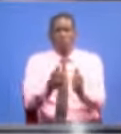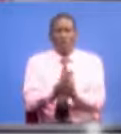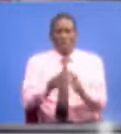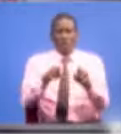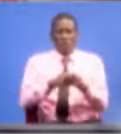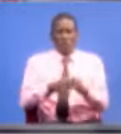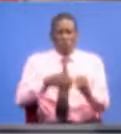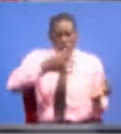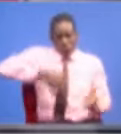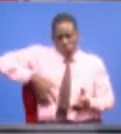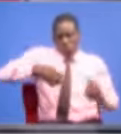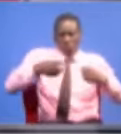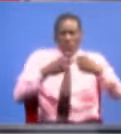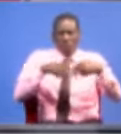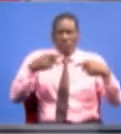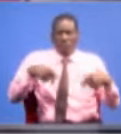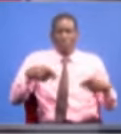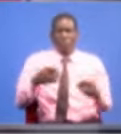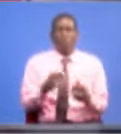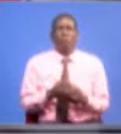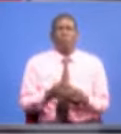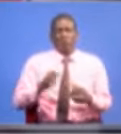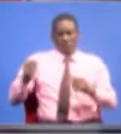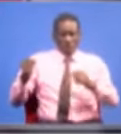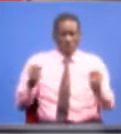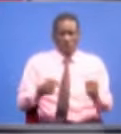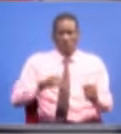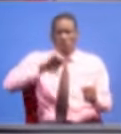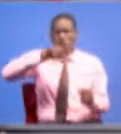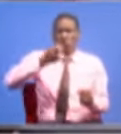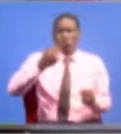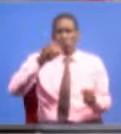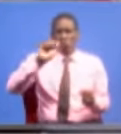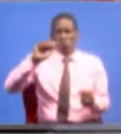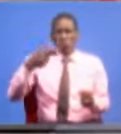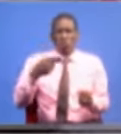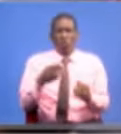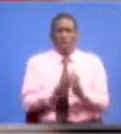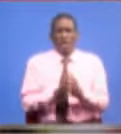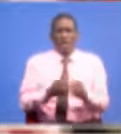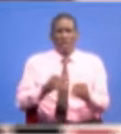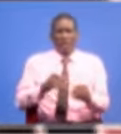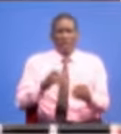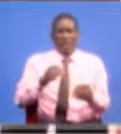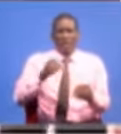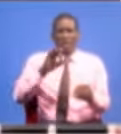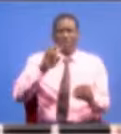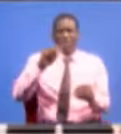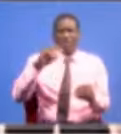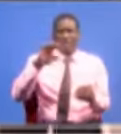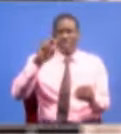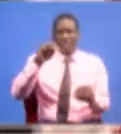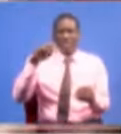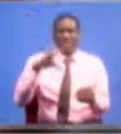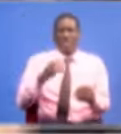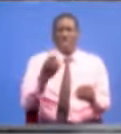raga ya wachezaji 7 kila upande, judo, mchezo wa fencing na uogeleaji